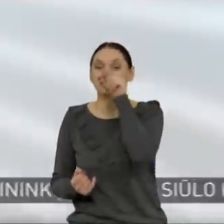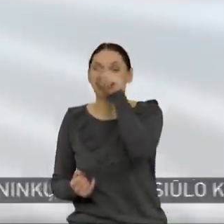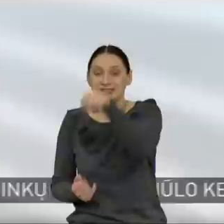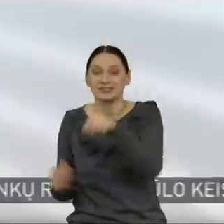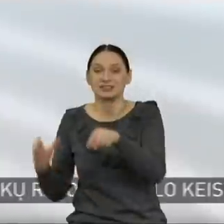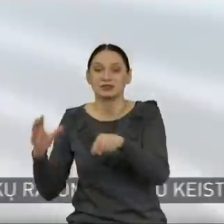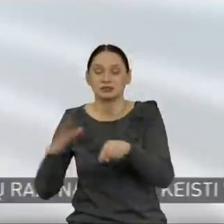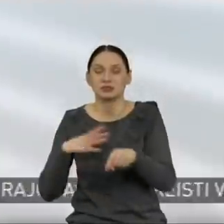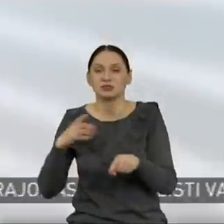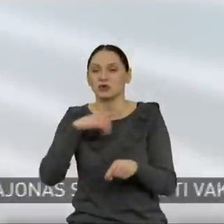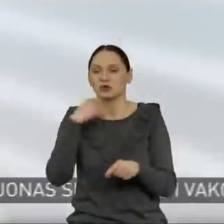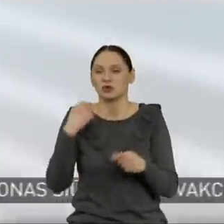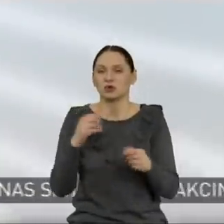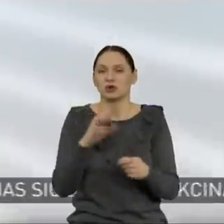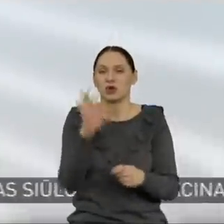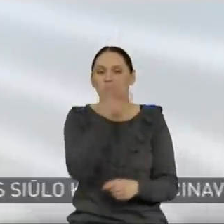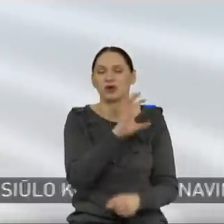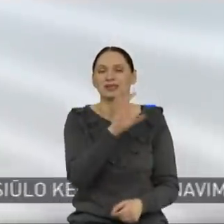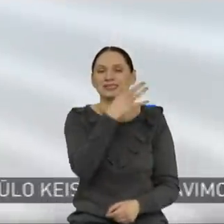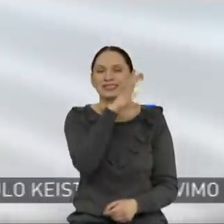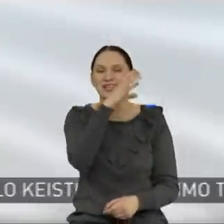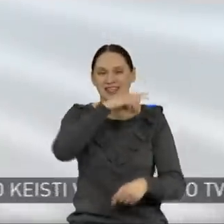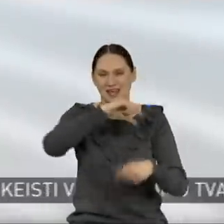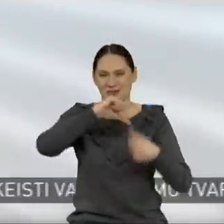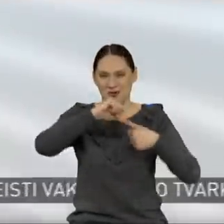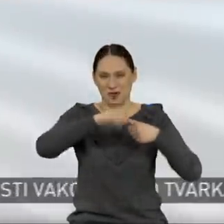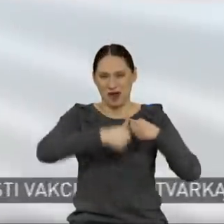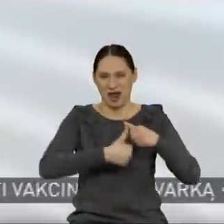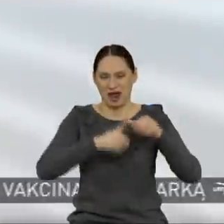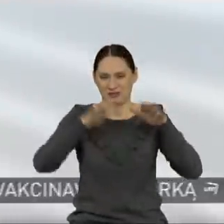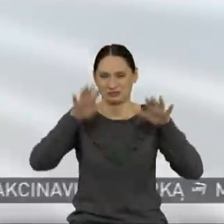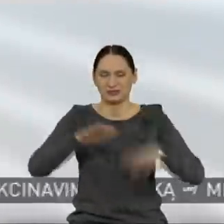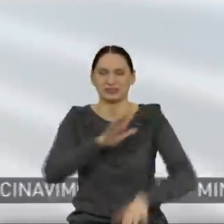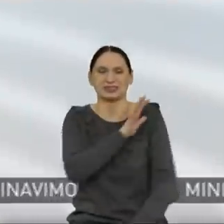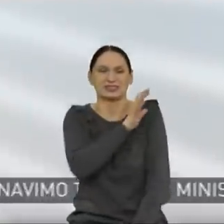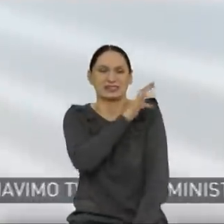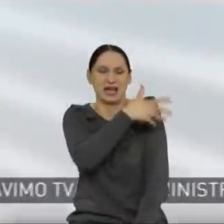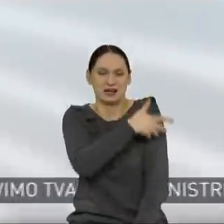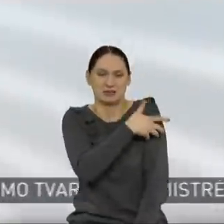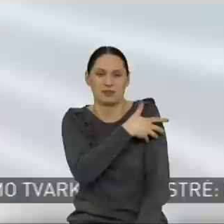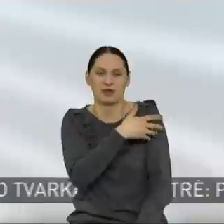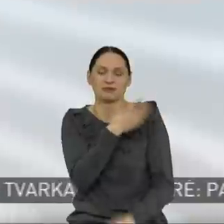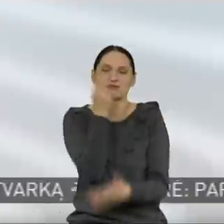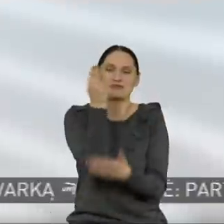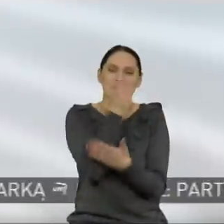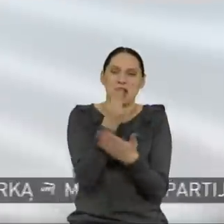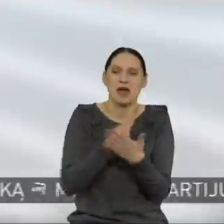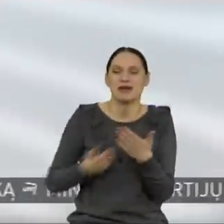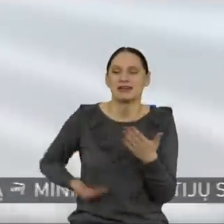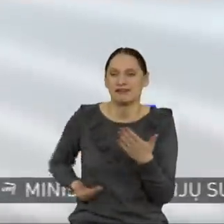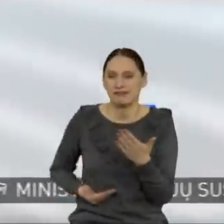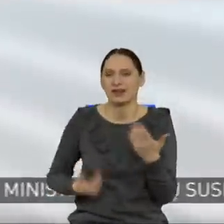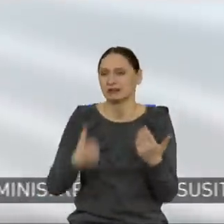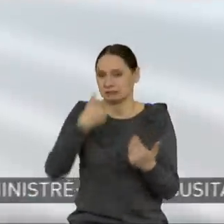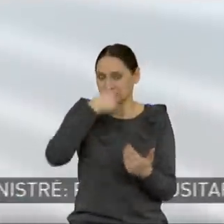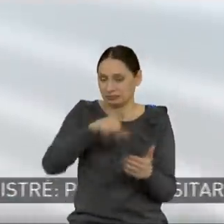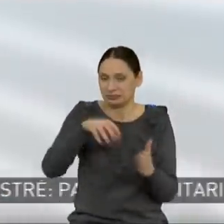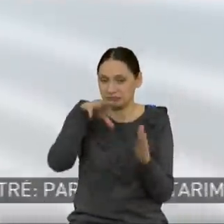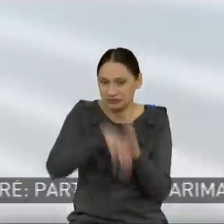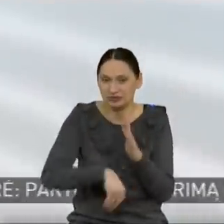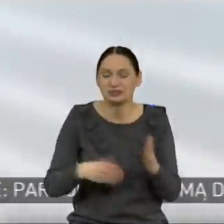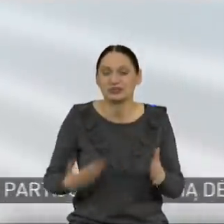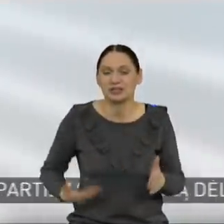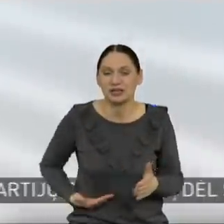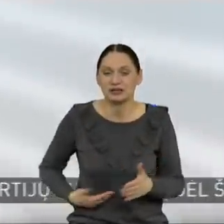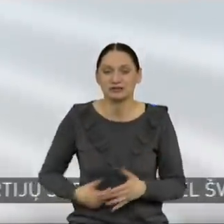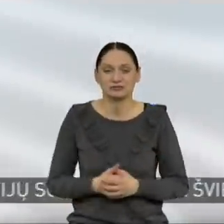ryškaus klodo, tai yra sidabro amžiaus Peterburgo aplinkos menininkų gyvenime jisai pasireiškė ir